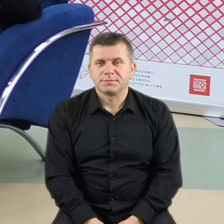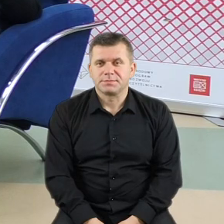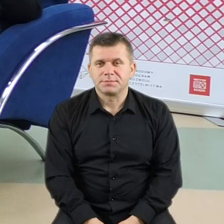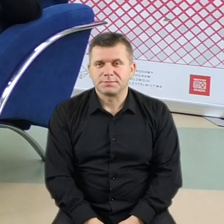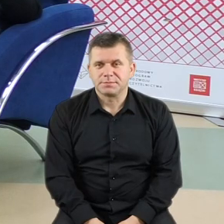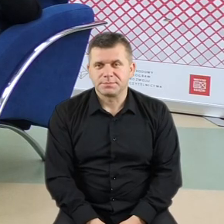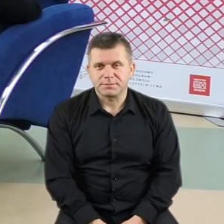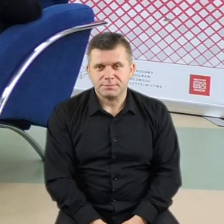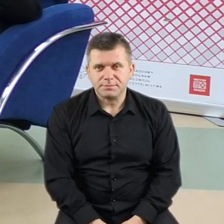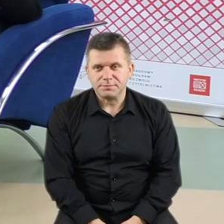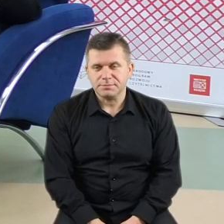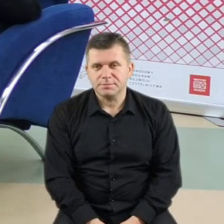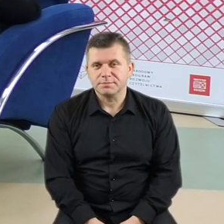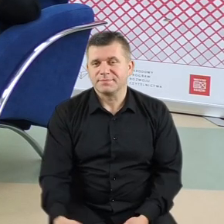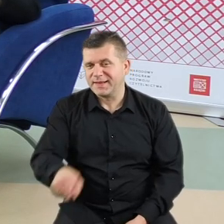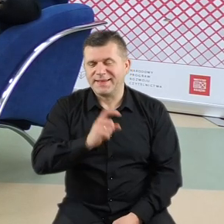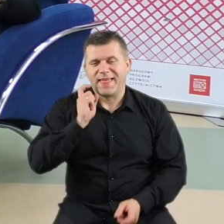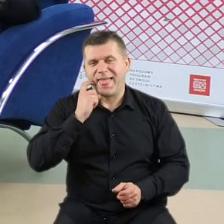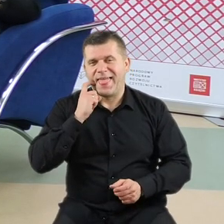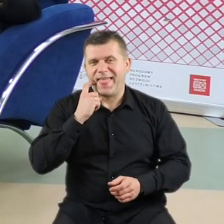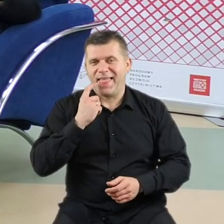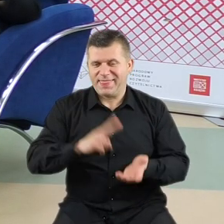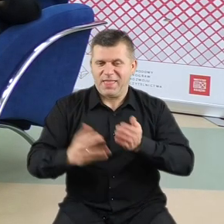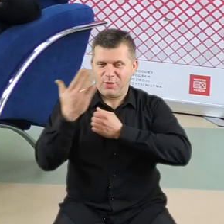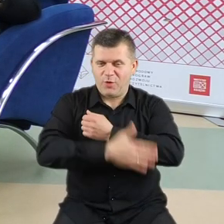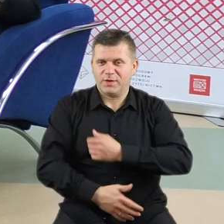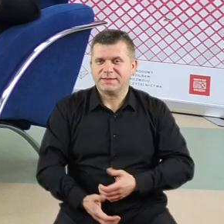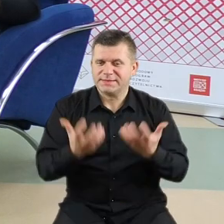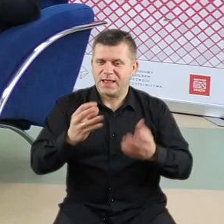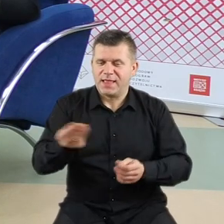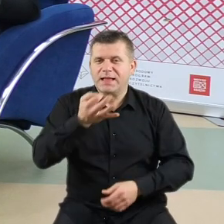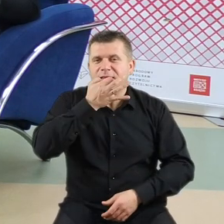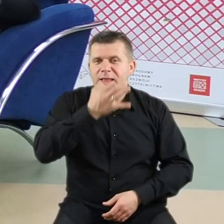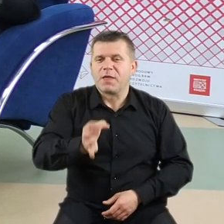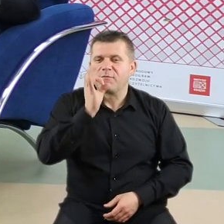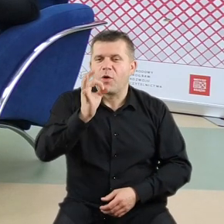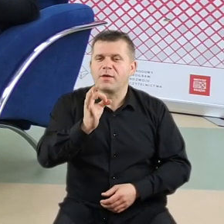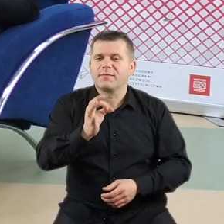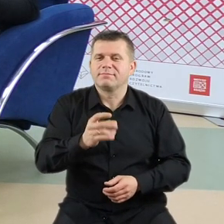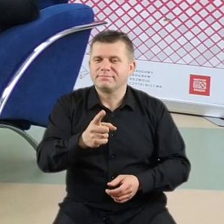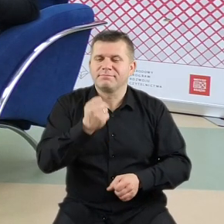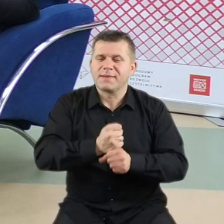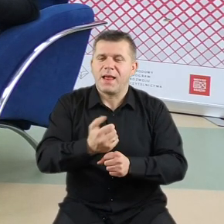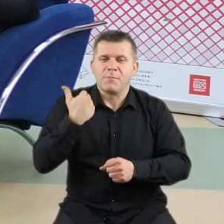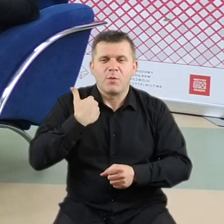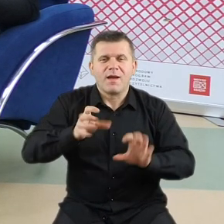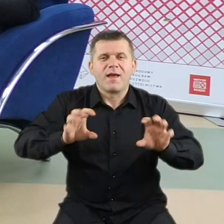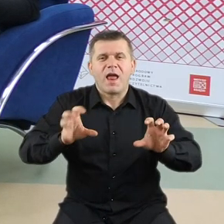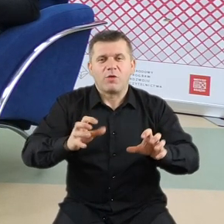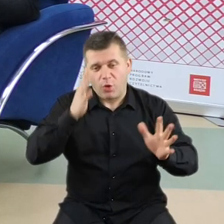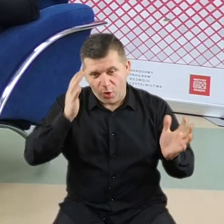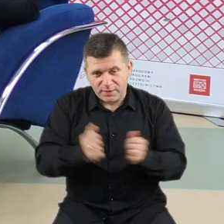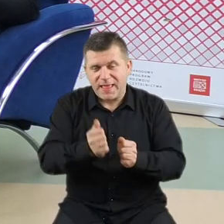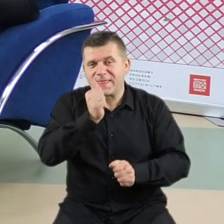To skoro tak się śmiejemy coraz bardziej na koniec, to chciałam cię jeszcze zapytać o twoją karierę radiowca, a właściwie o to, czy